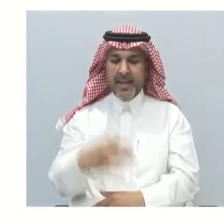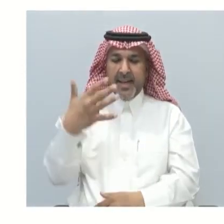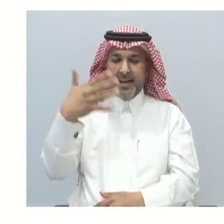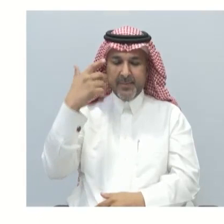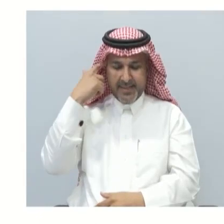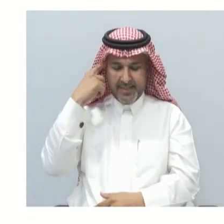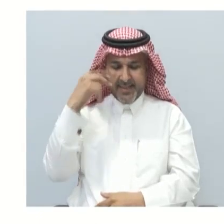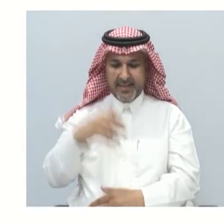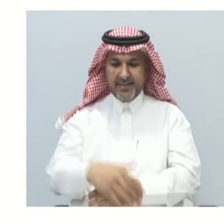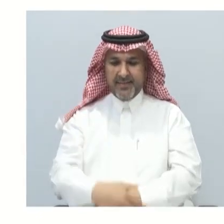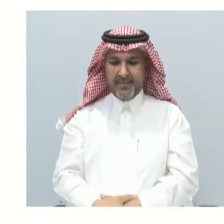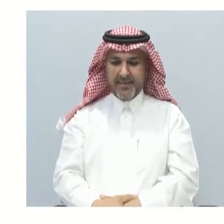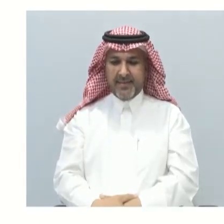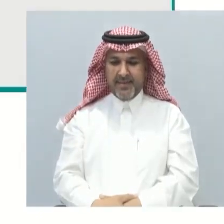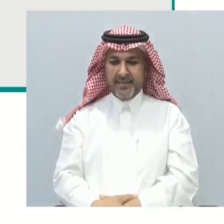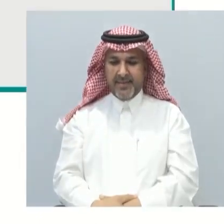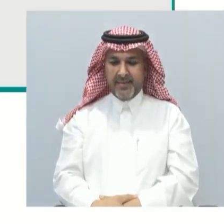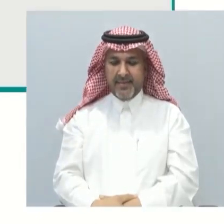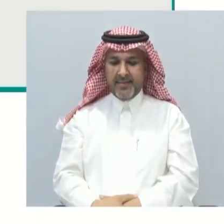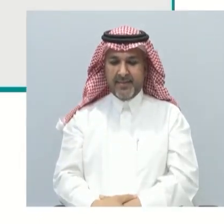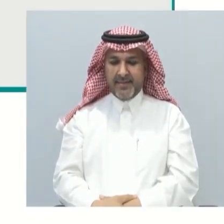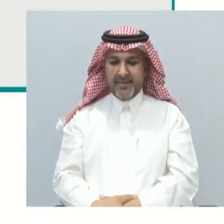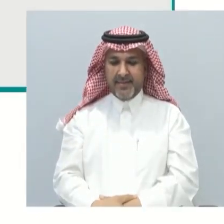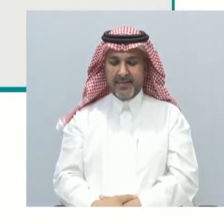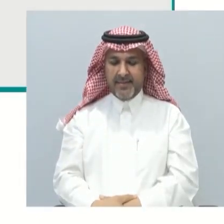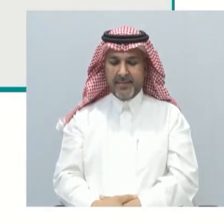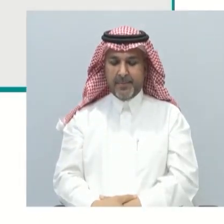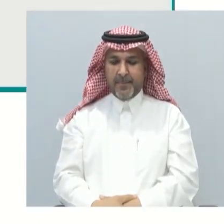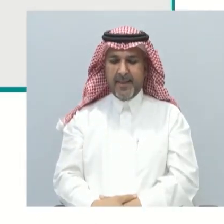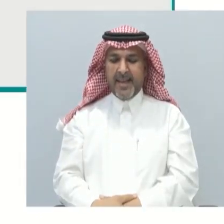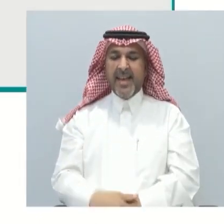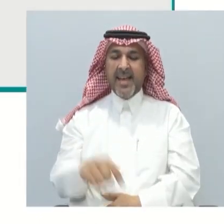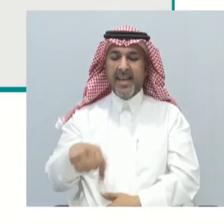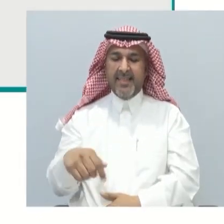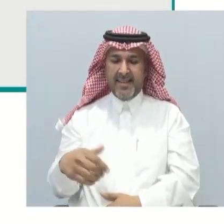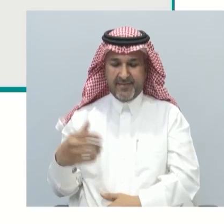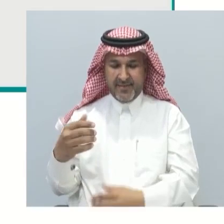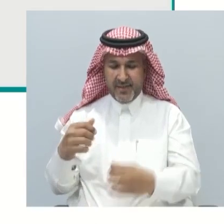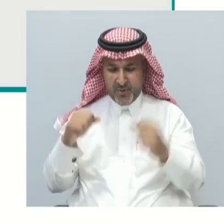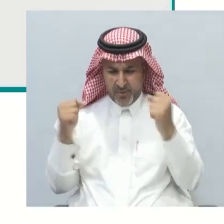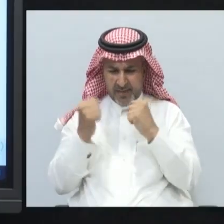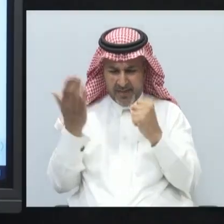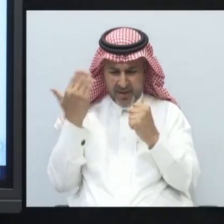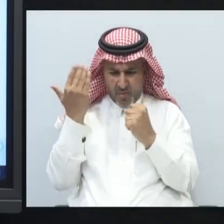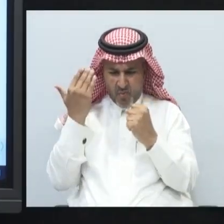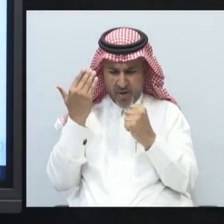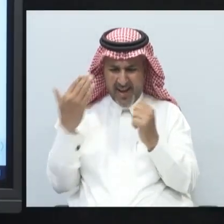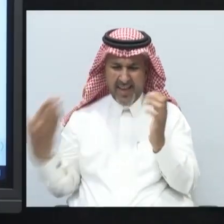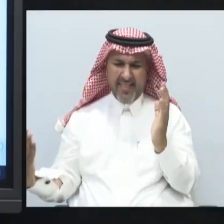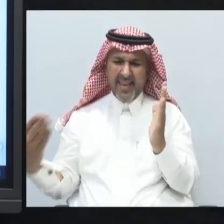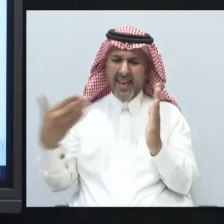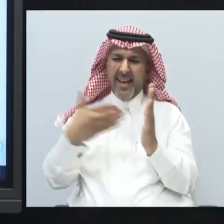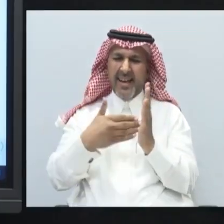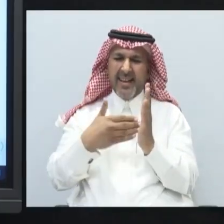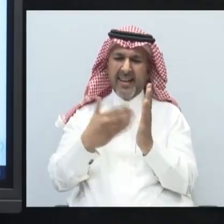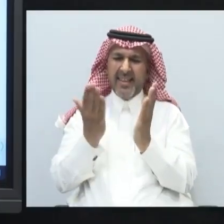بهذا الشكل وبذلك نكون بحمد لله تعالى اخواني الكرام واخواتي وصلنا معكم نهايه المطاف في